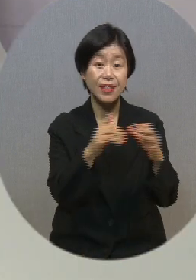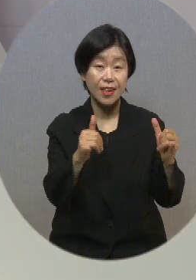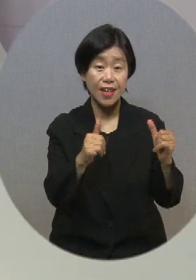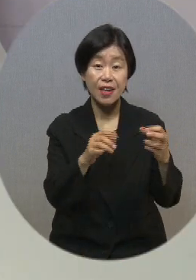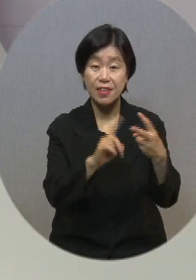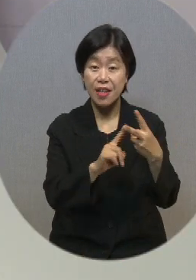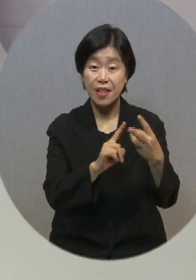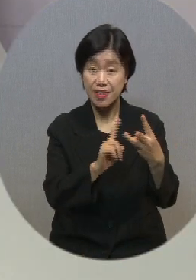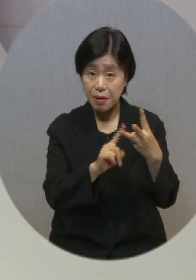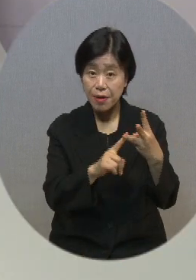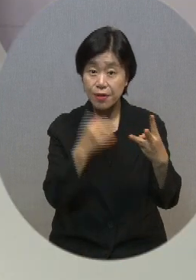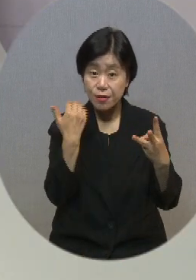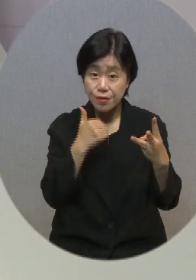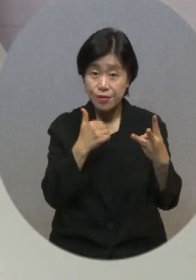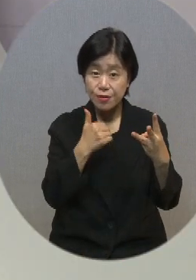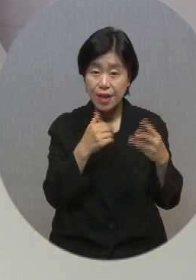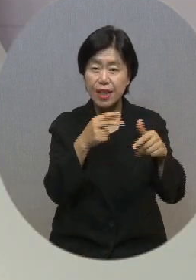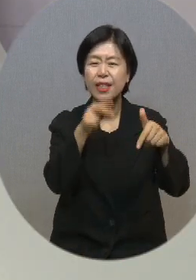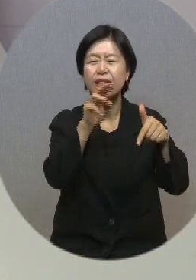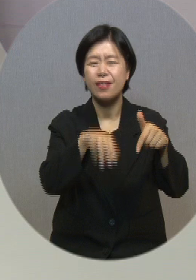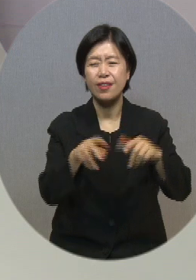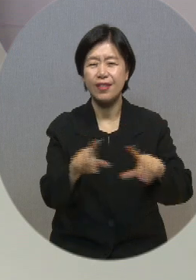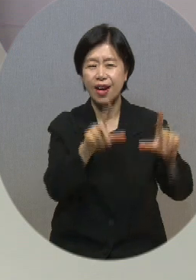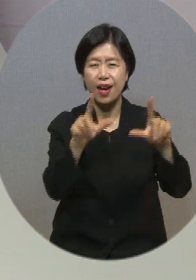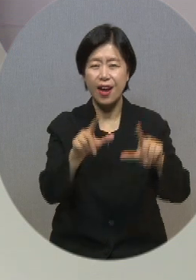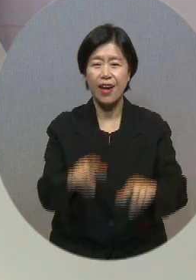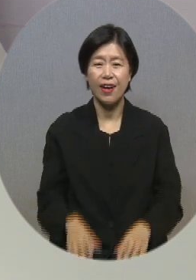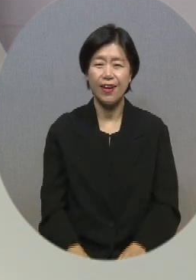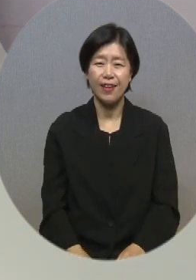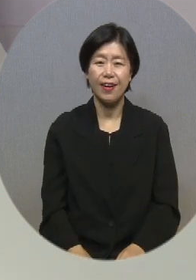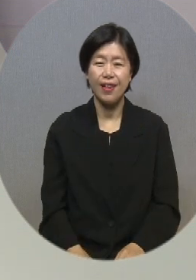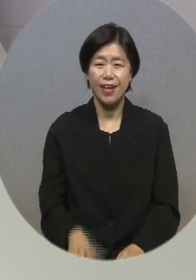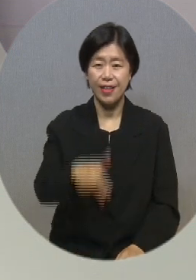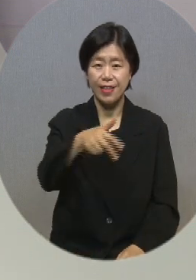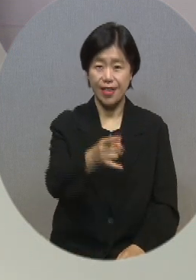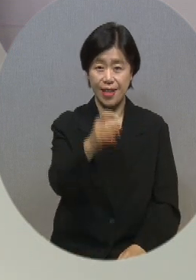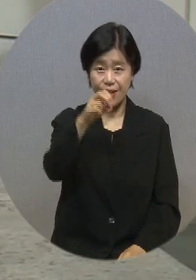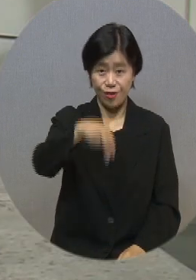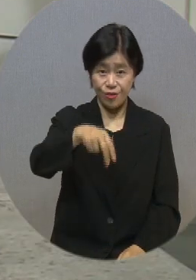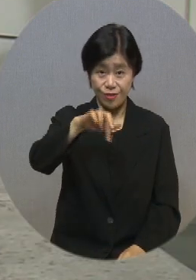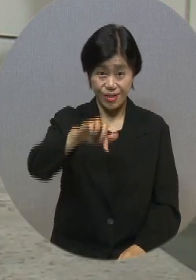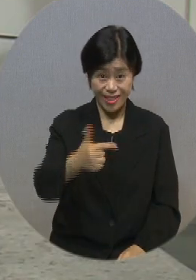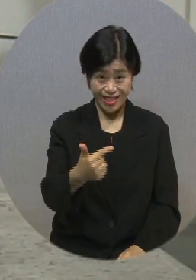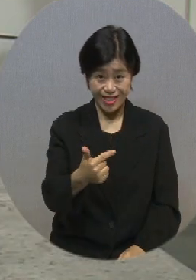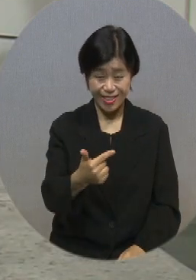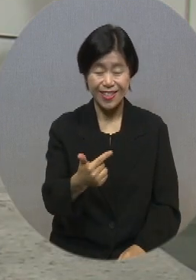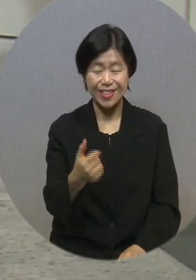인천에 사시는 20세 치치마 사커즈메 따님이신 최유진님이십니다. 안녕하세요.